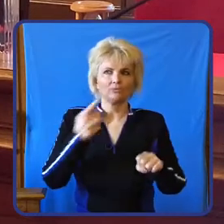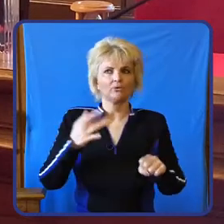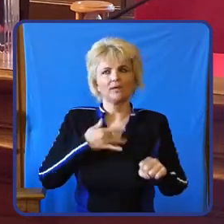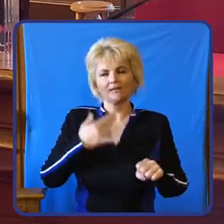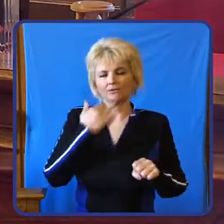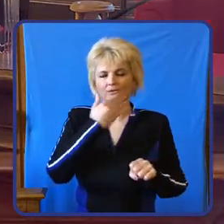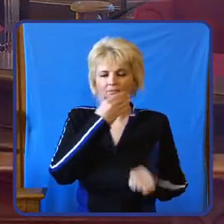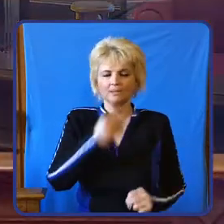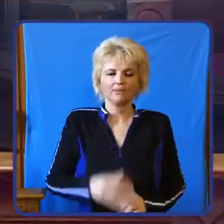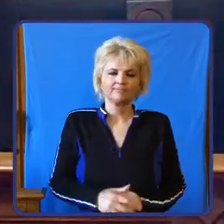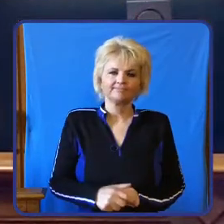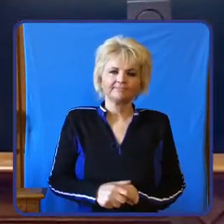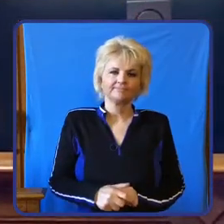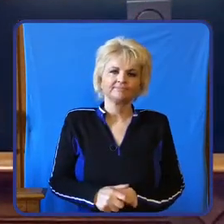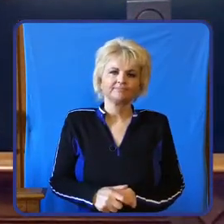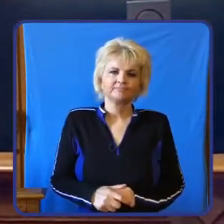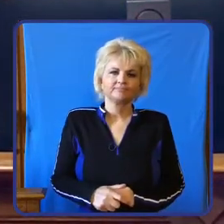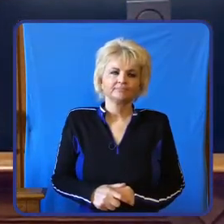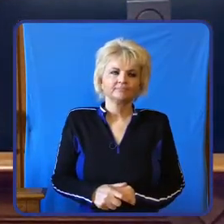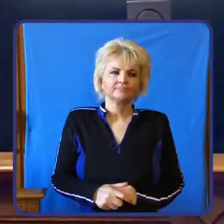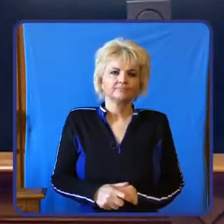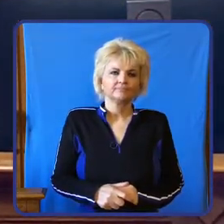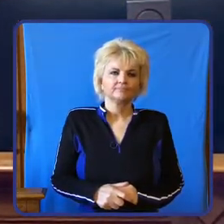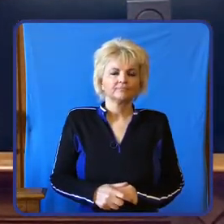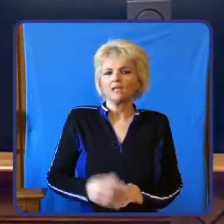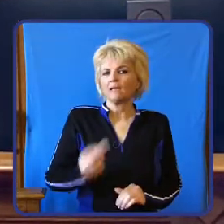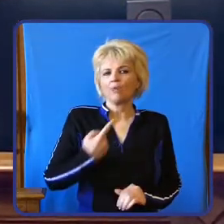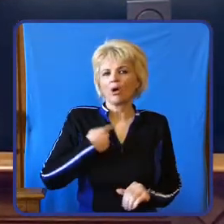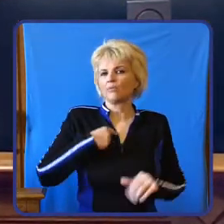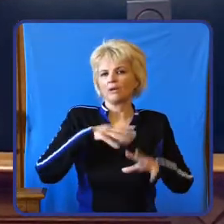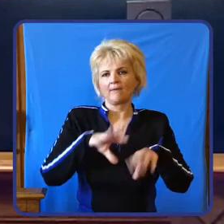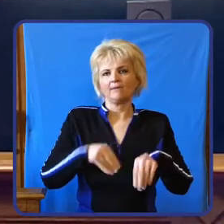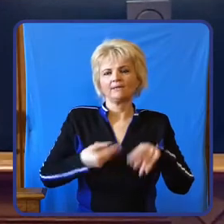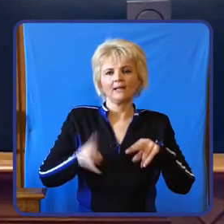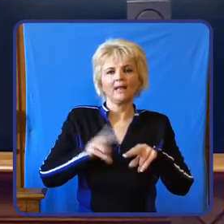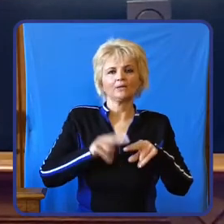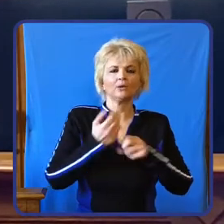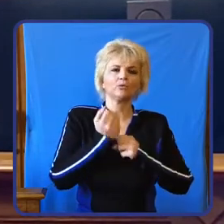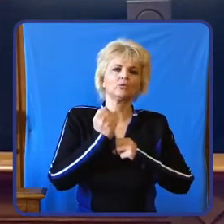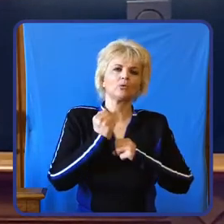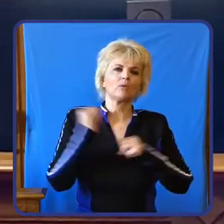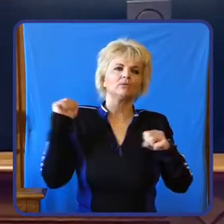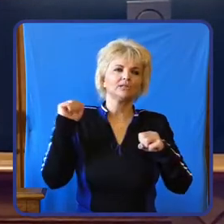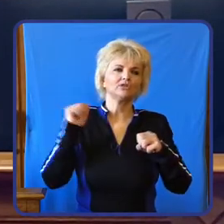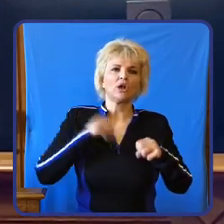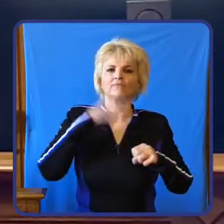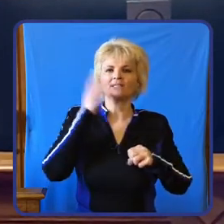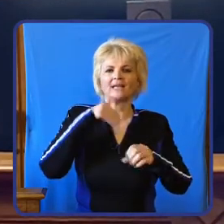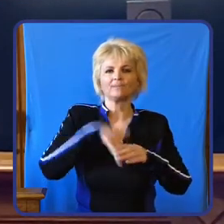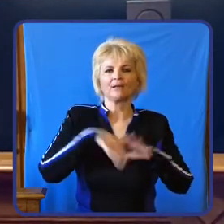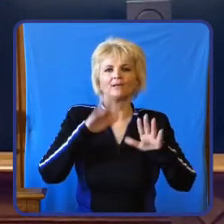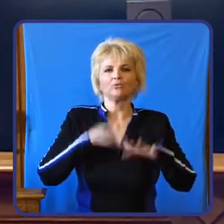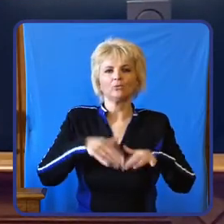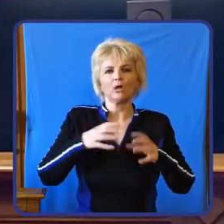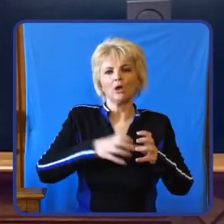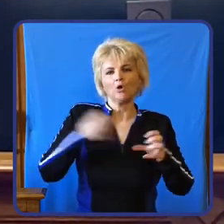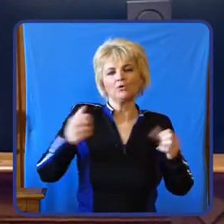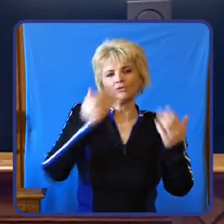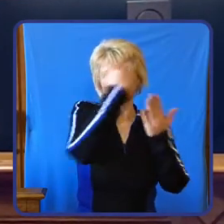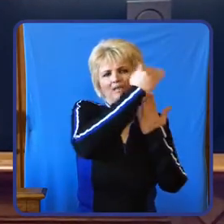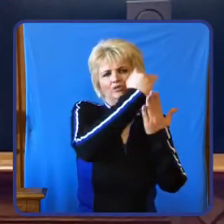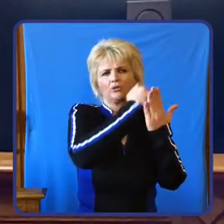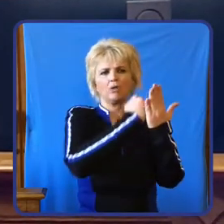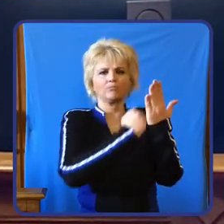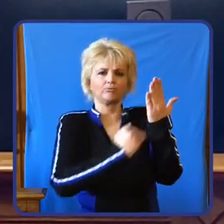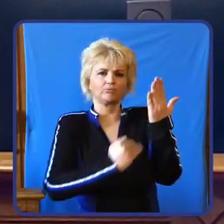köszönöm szépen. És szintén nem is vettem magamra, a legtöbb kommunista a Fideszben ül. Nyilvánvaló. Tessék, hosszú lista van azokról, hogy kik